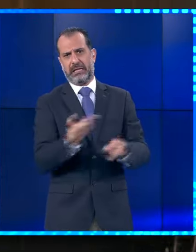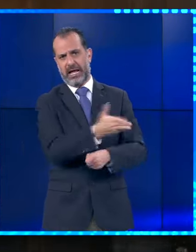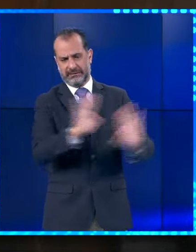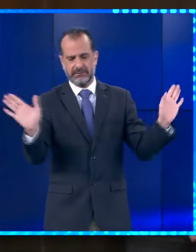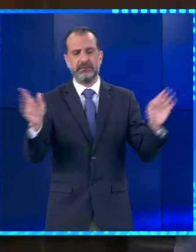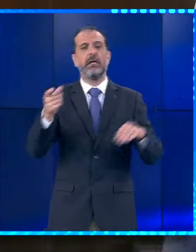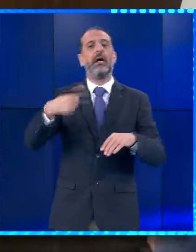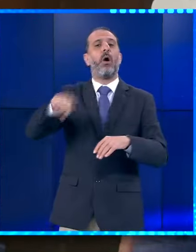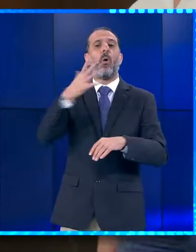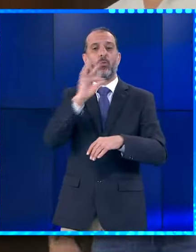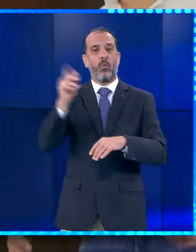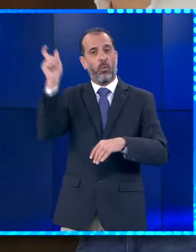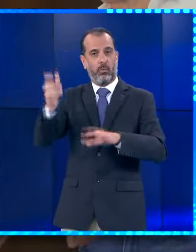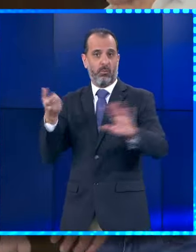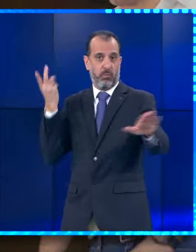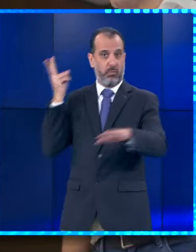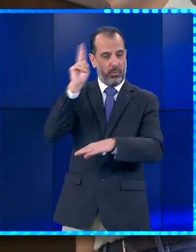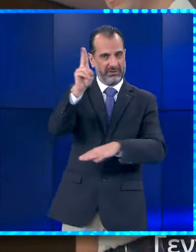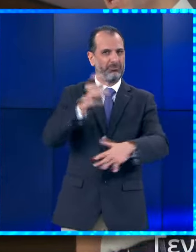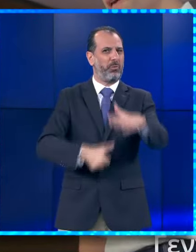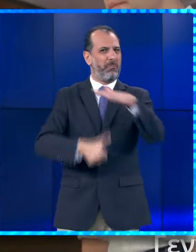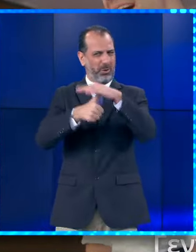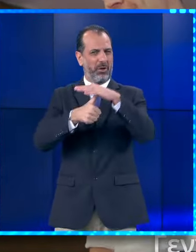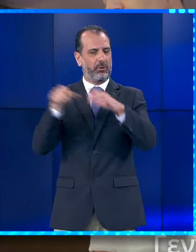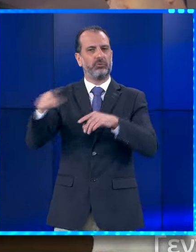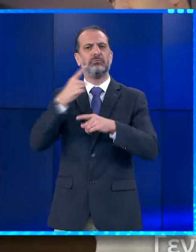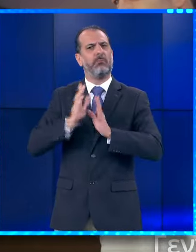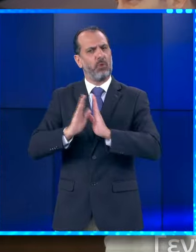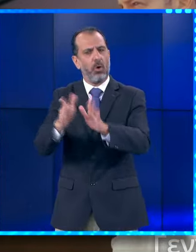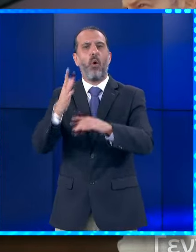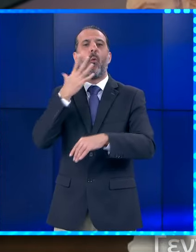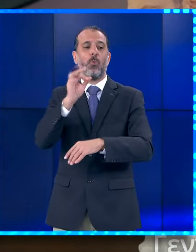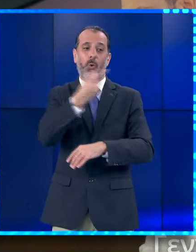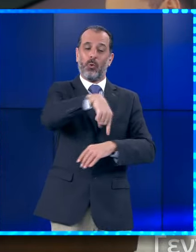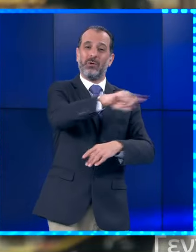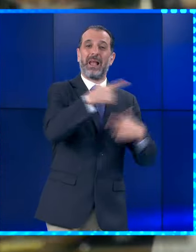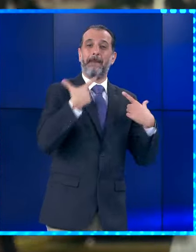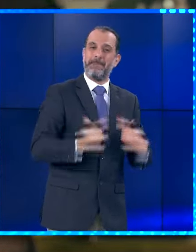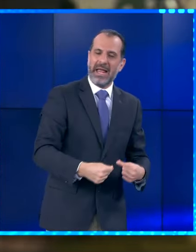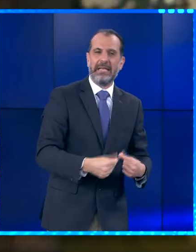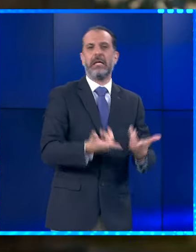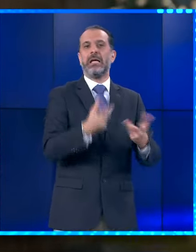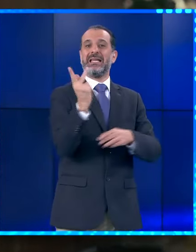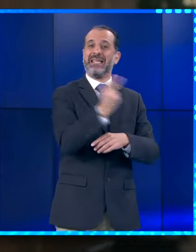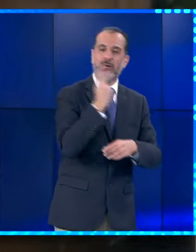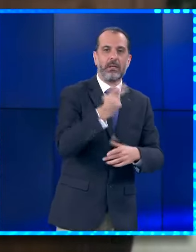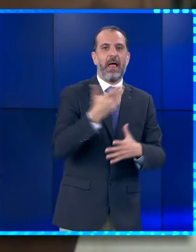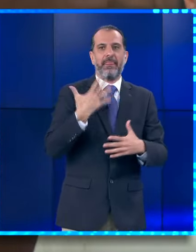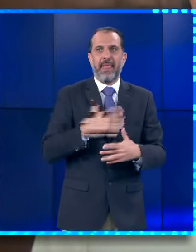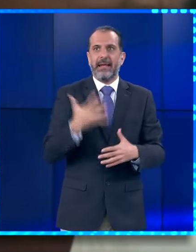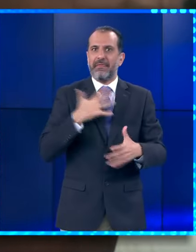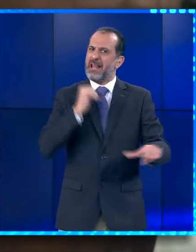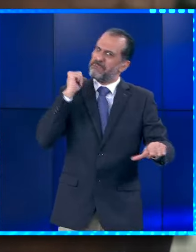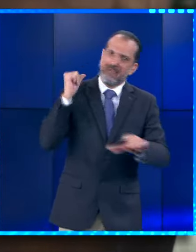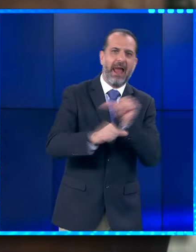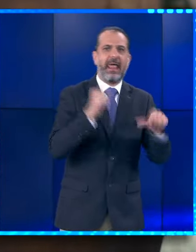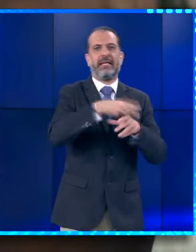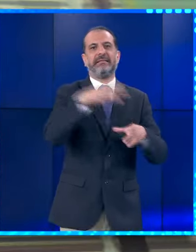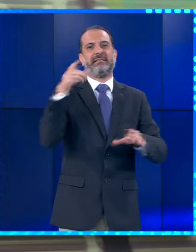πως η υποψηφιότητά του για την Προεδρία του ΣΥΡΙΖΑ προχωρά επειδή τα μέλη του κόμματος και η κοινωνία διψούν για αλλαγή και